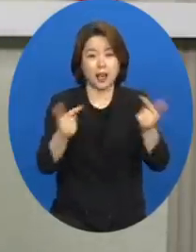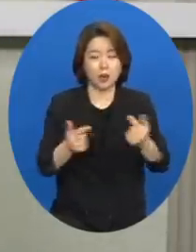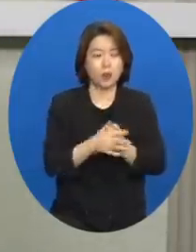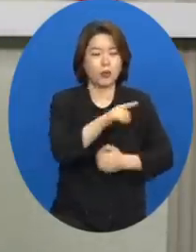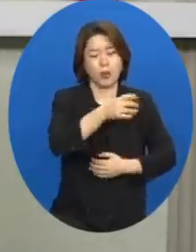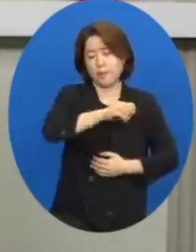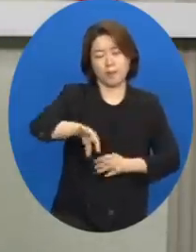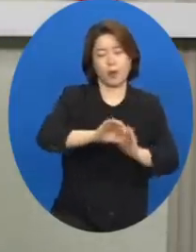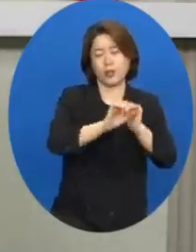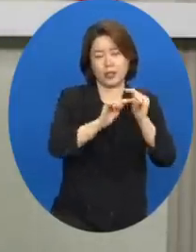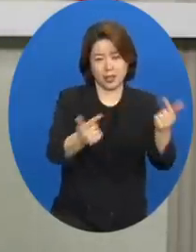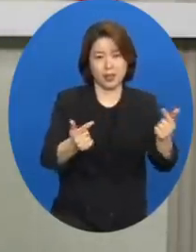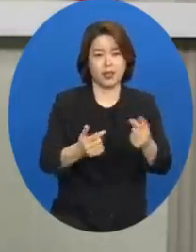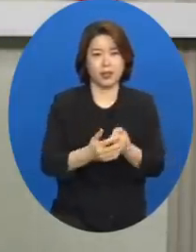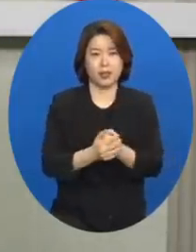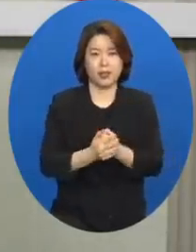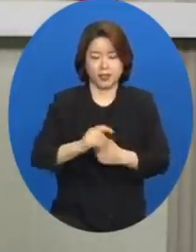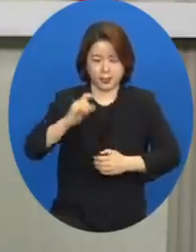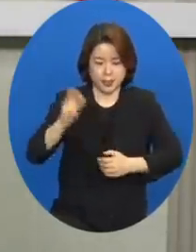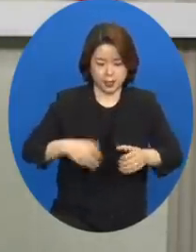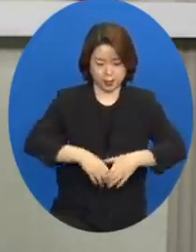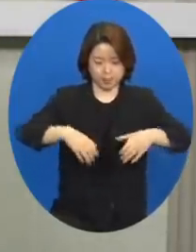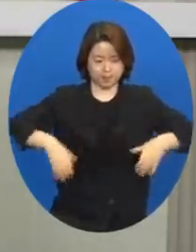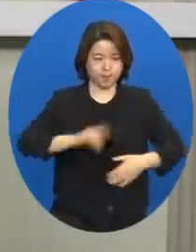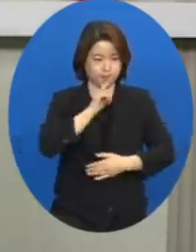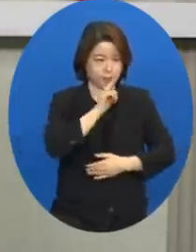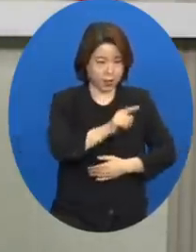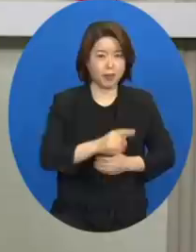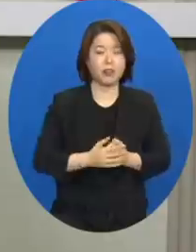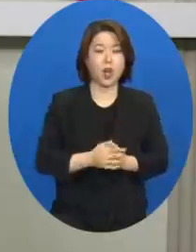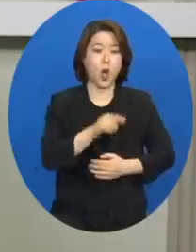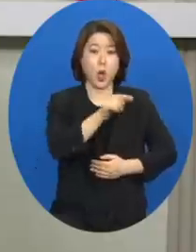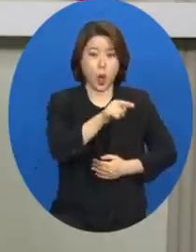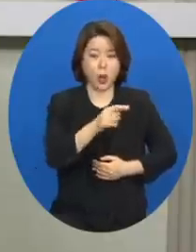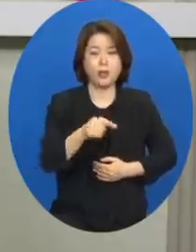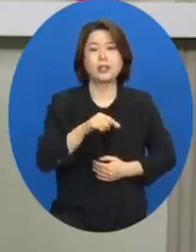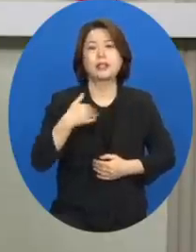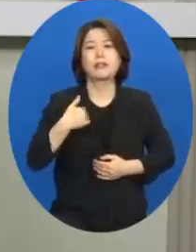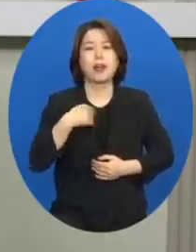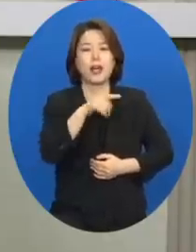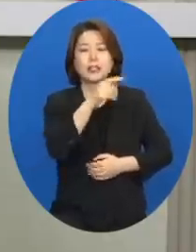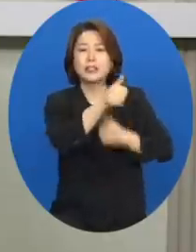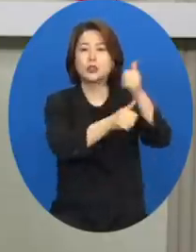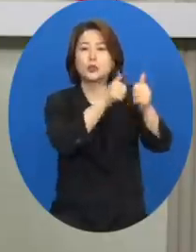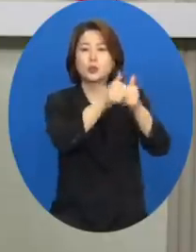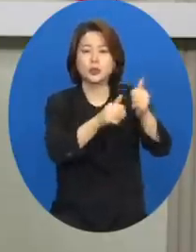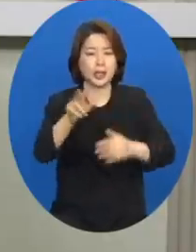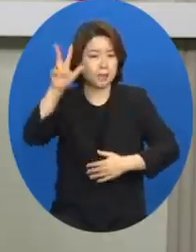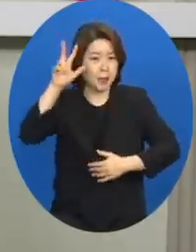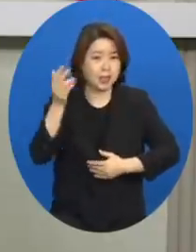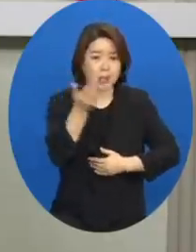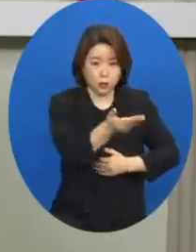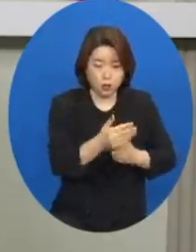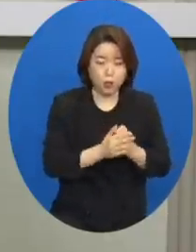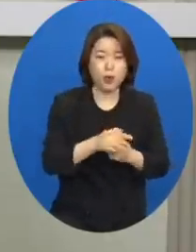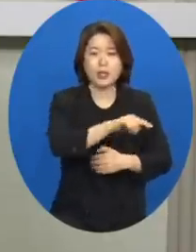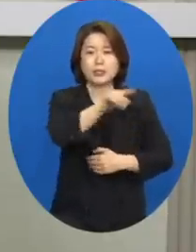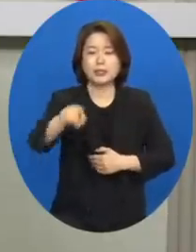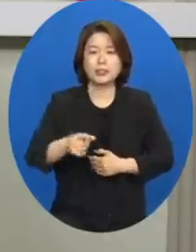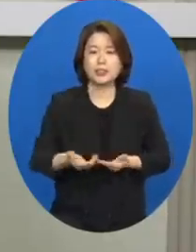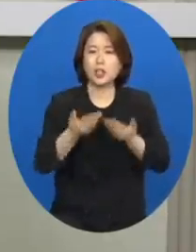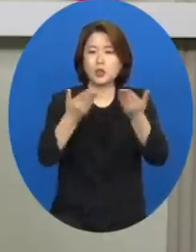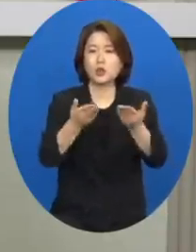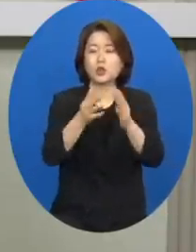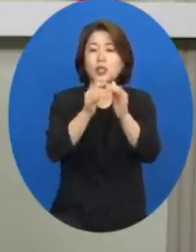아니하리니 미 강하고 담대하라 너는 내가 그들의 조상에게 맹세하여 그들에게 주리라 한